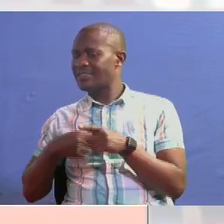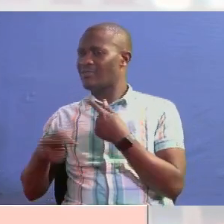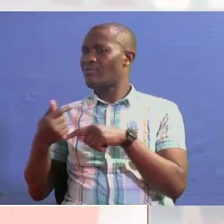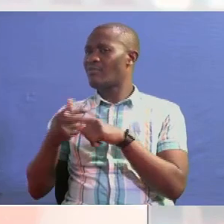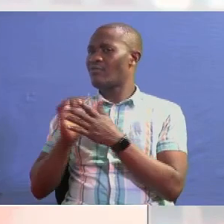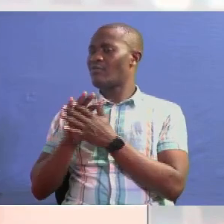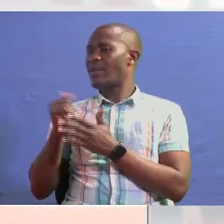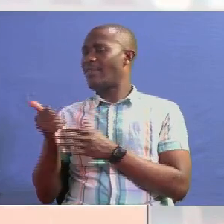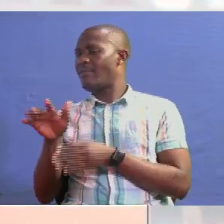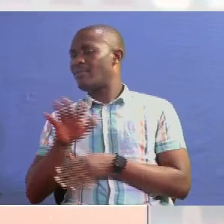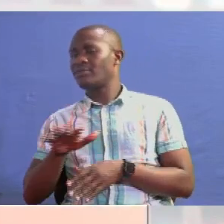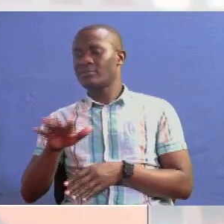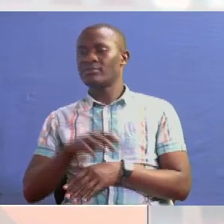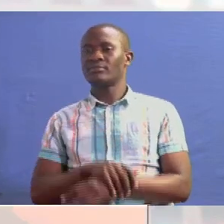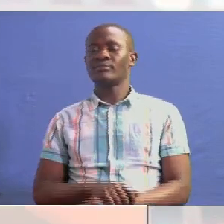kwenye mabara mengine.